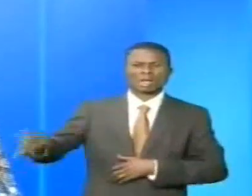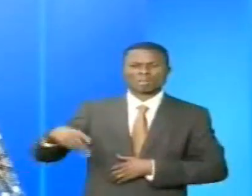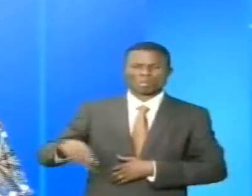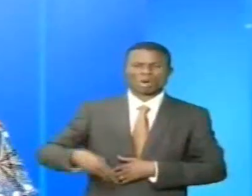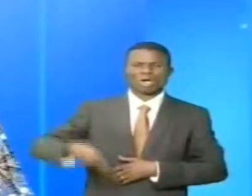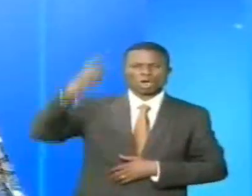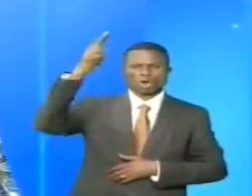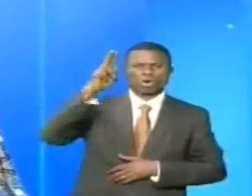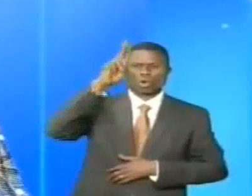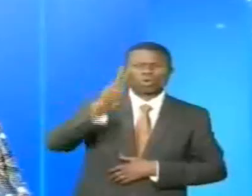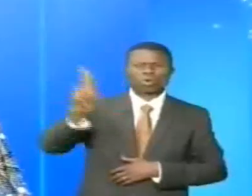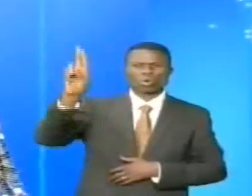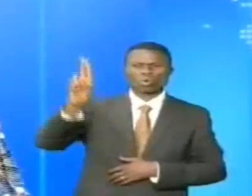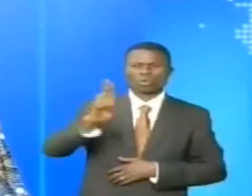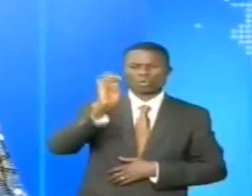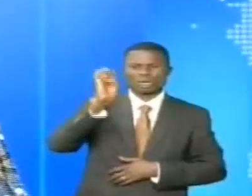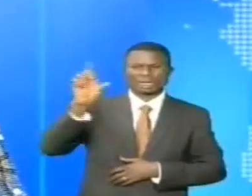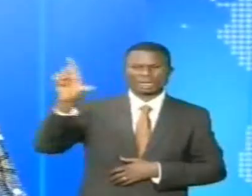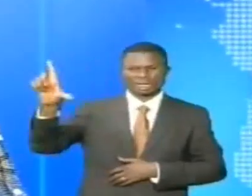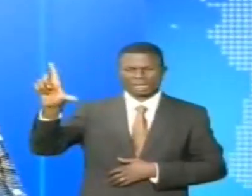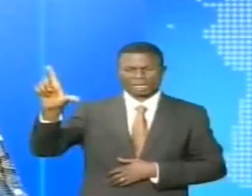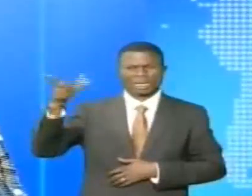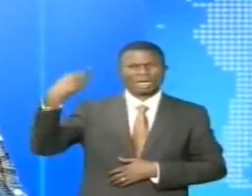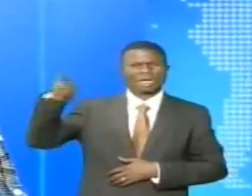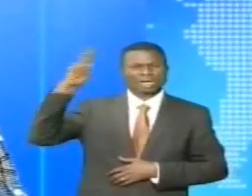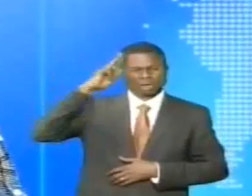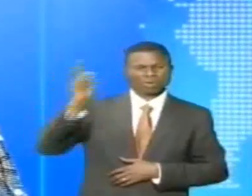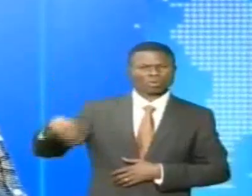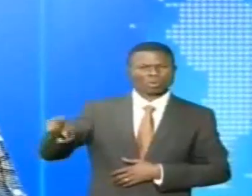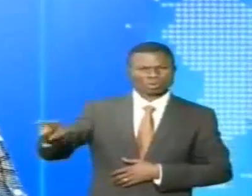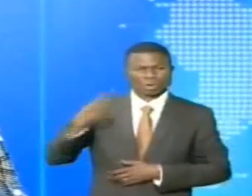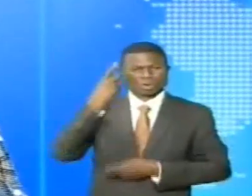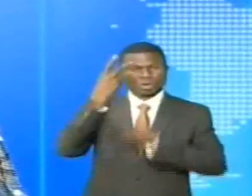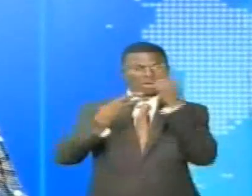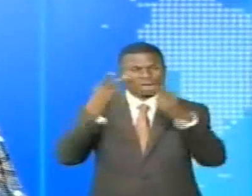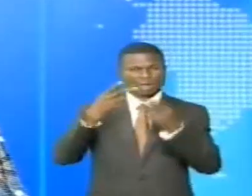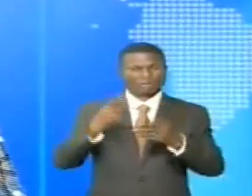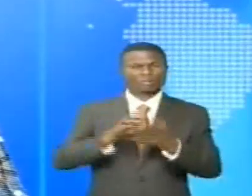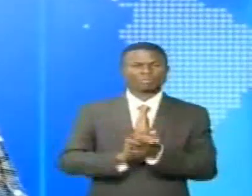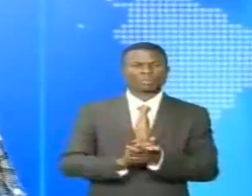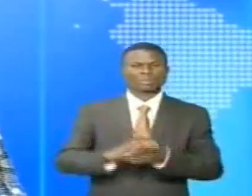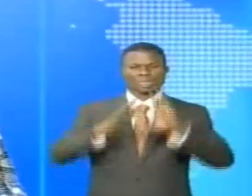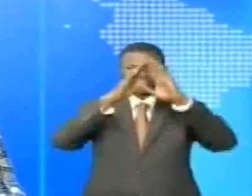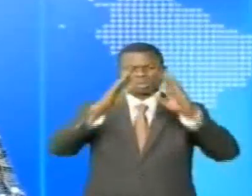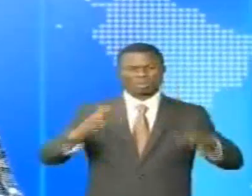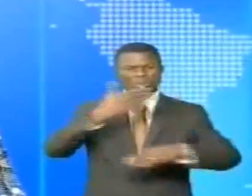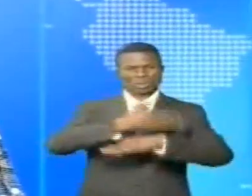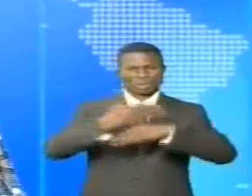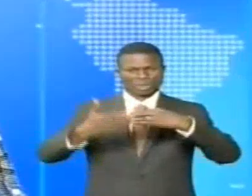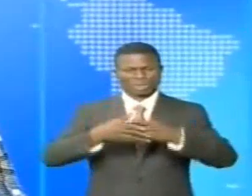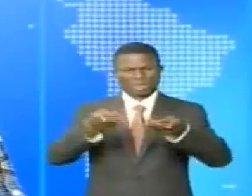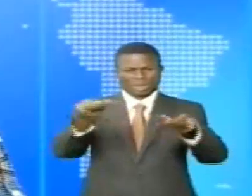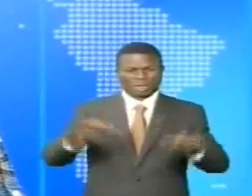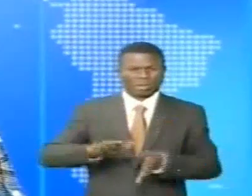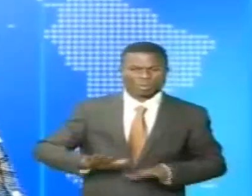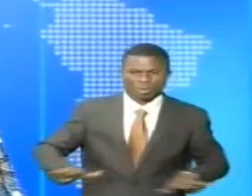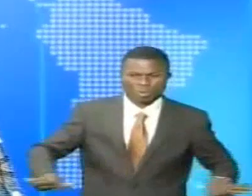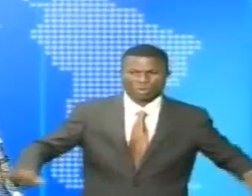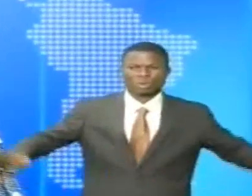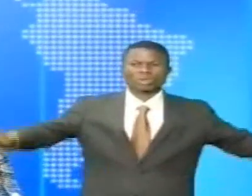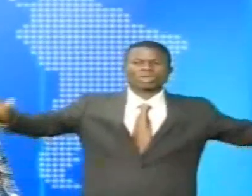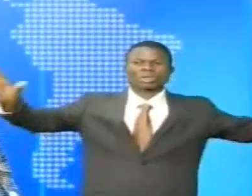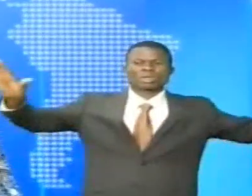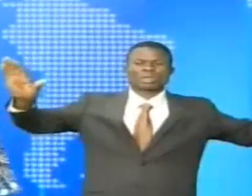le gouverneur de province, Christophe Basséené, a visité le chantier de dégagement de la piste de secours de l'aéroport